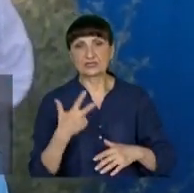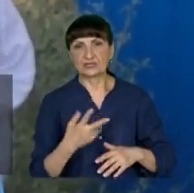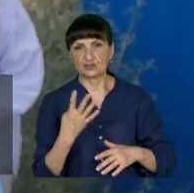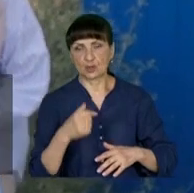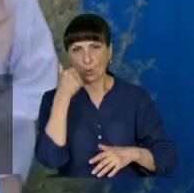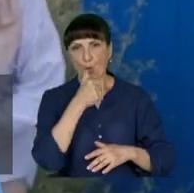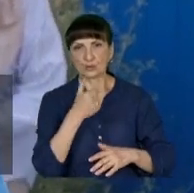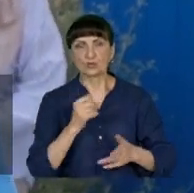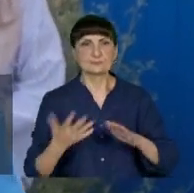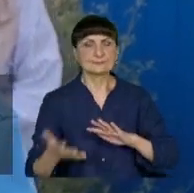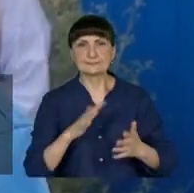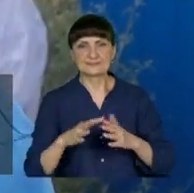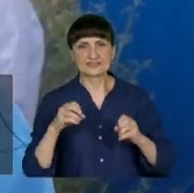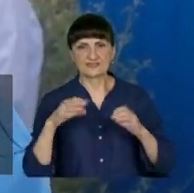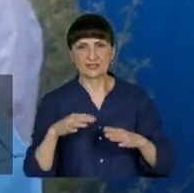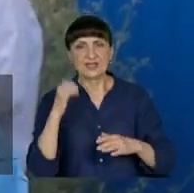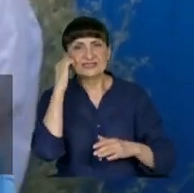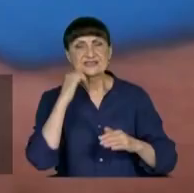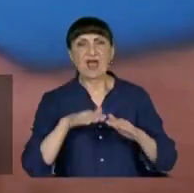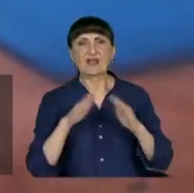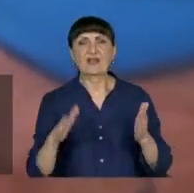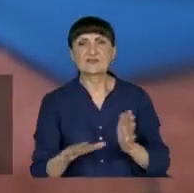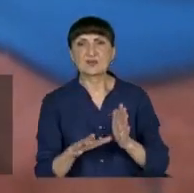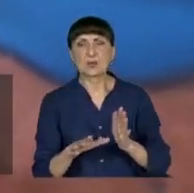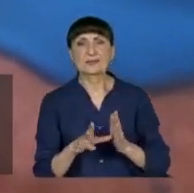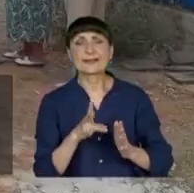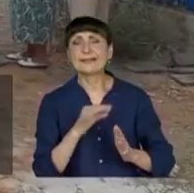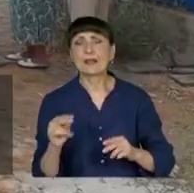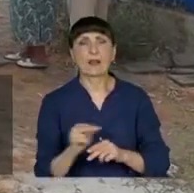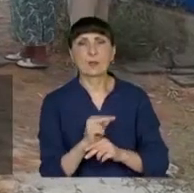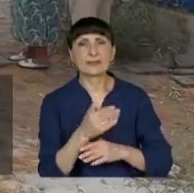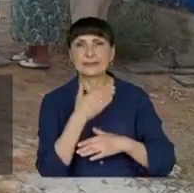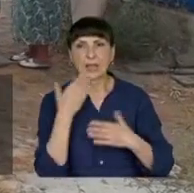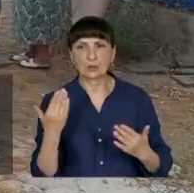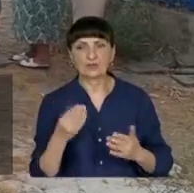года е и перебои постоянны старые трансформаторы ни разу не ремонтировали